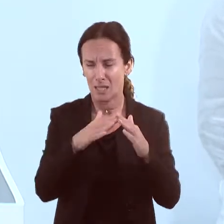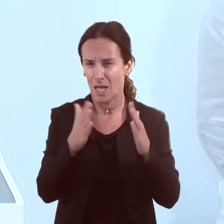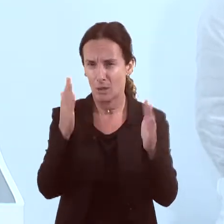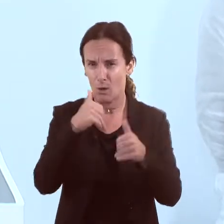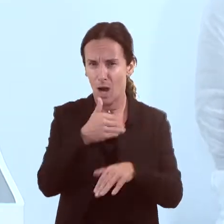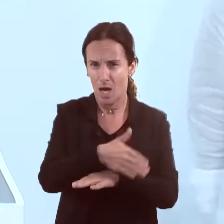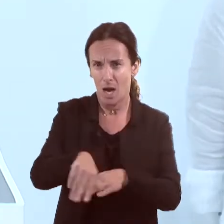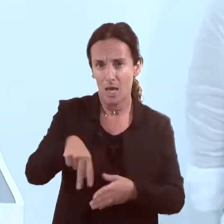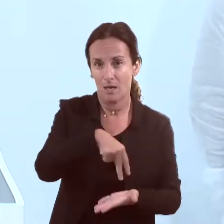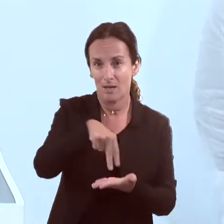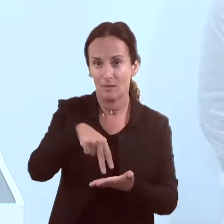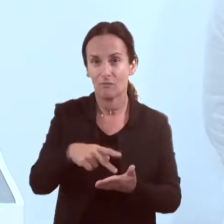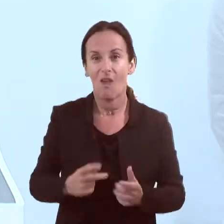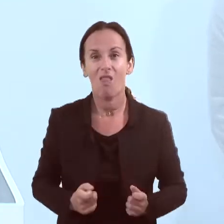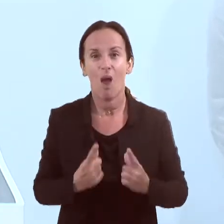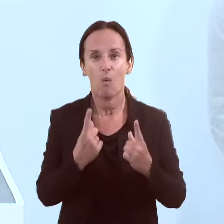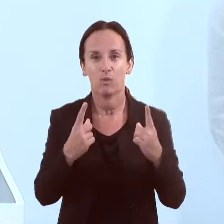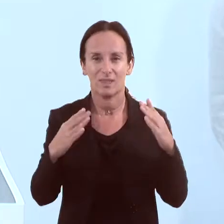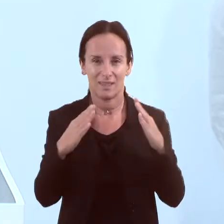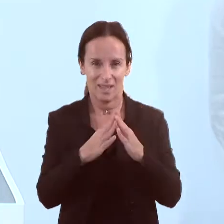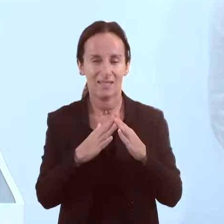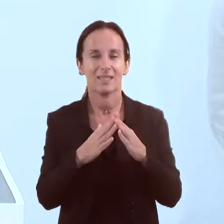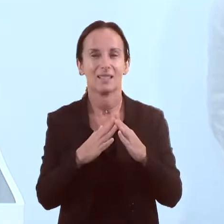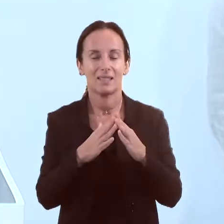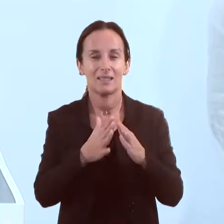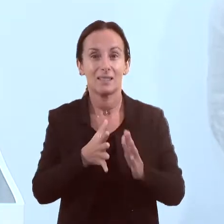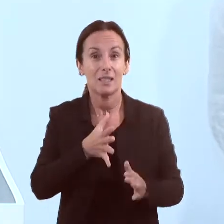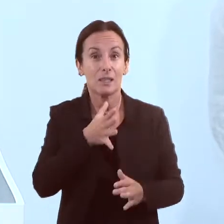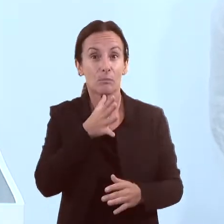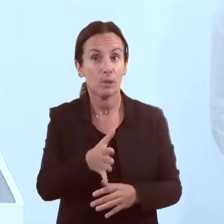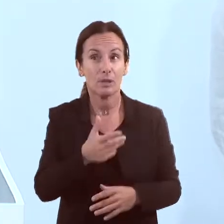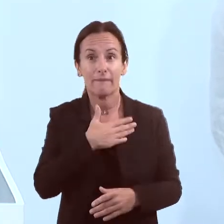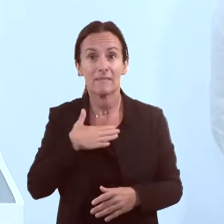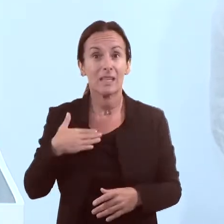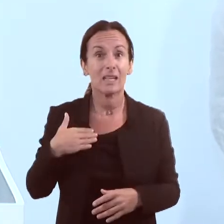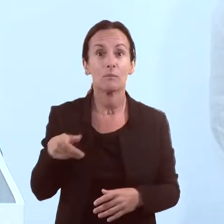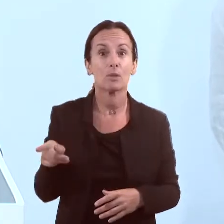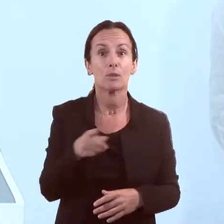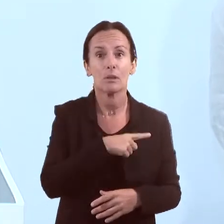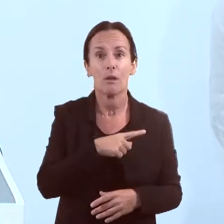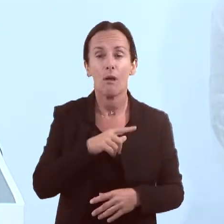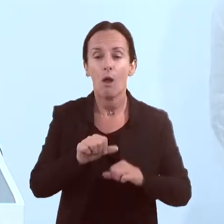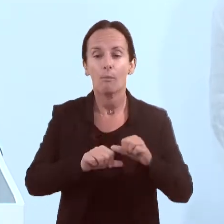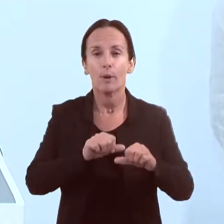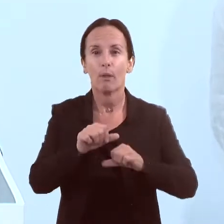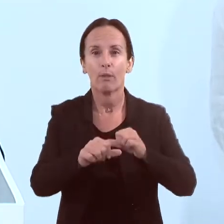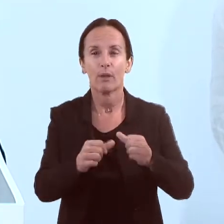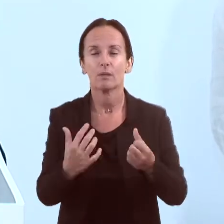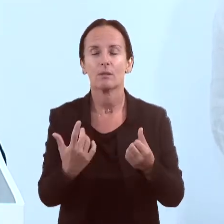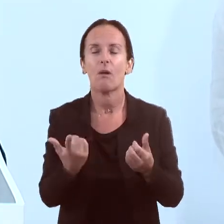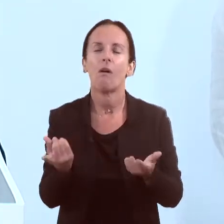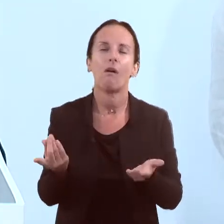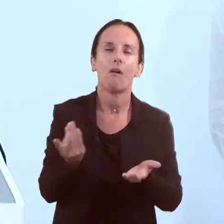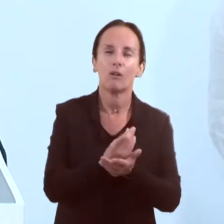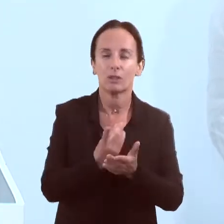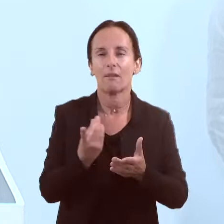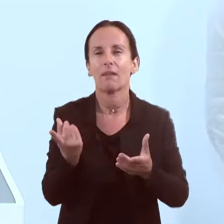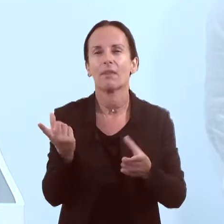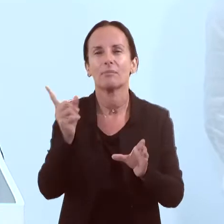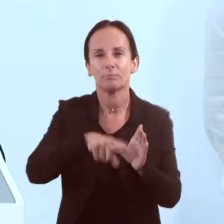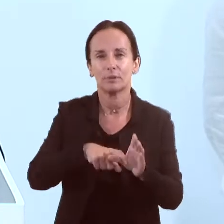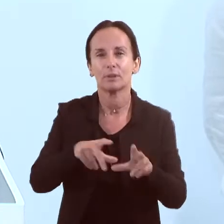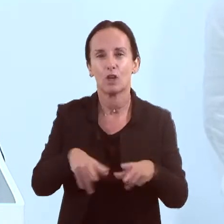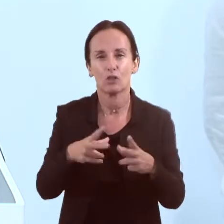un habitatge perquè és la forma que entenem que és la base, la primera passa per poder fer aquest procés de reinserció o de tenir una vida